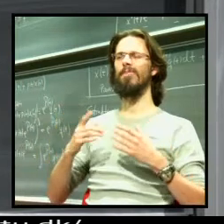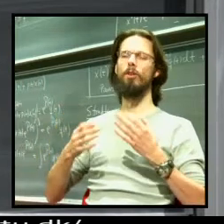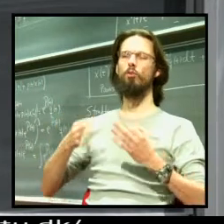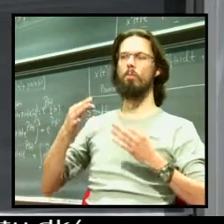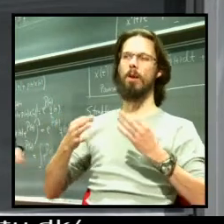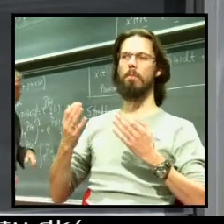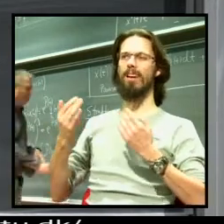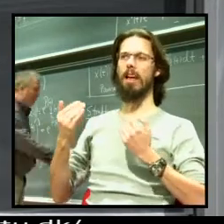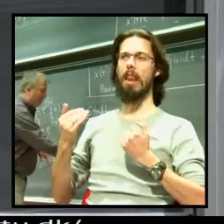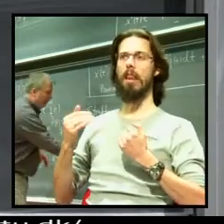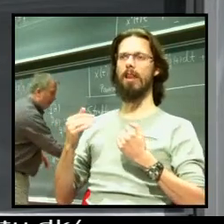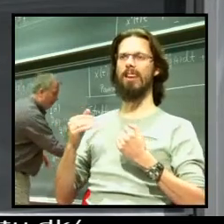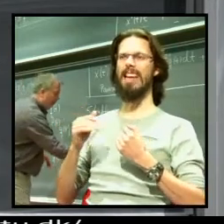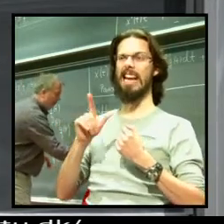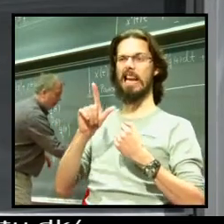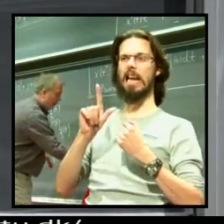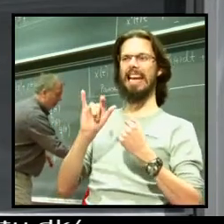plejer at kalde den L-inhomogen.